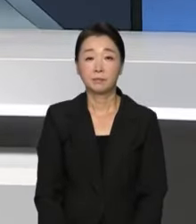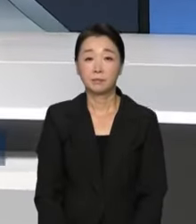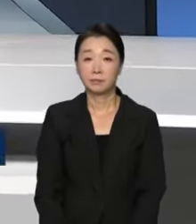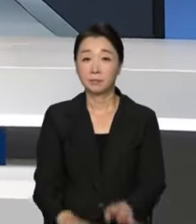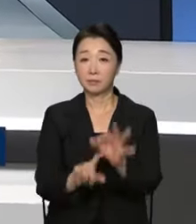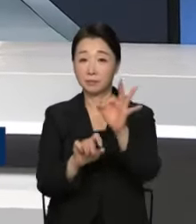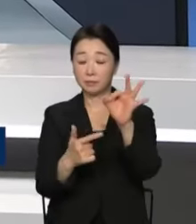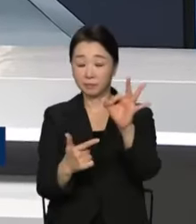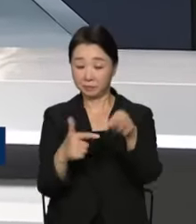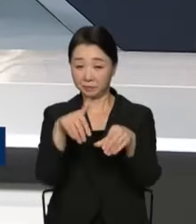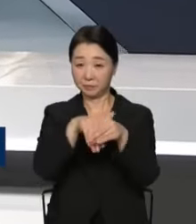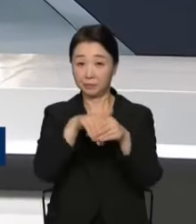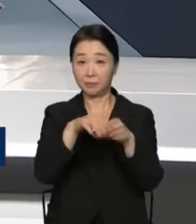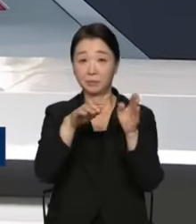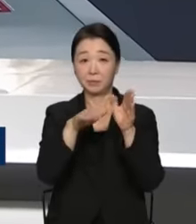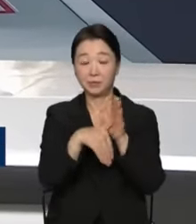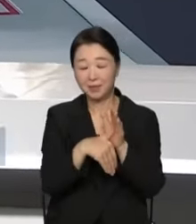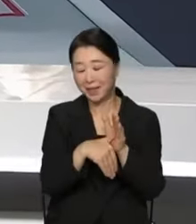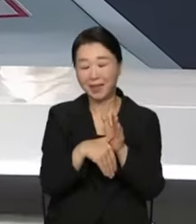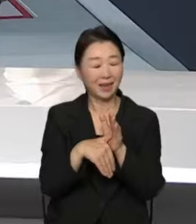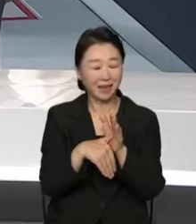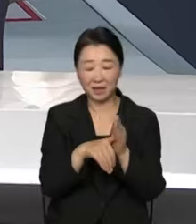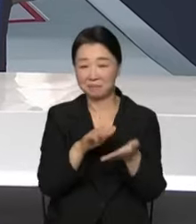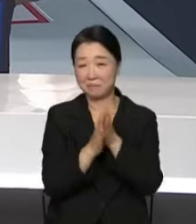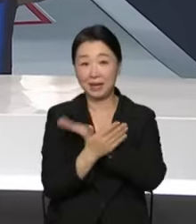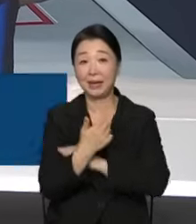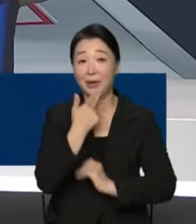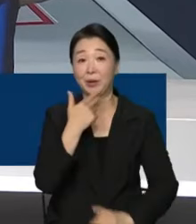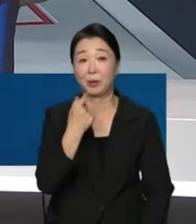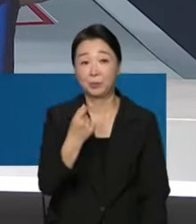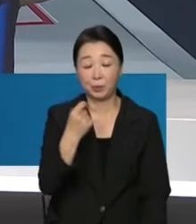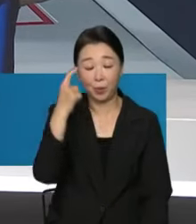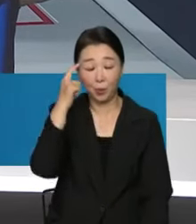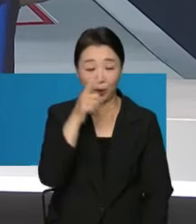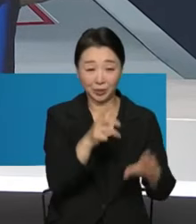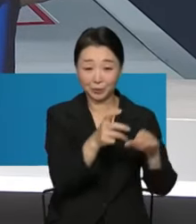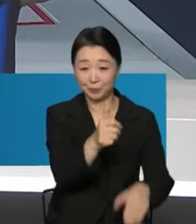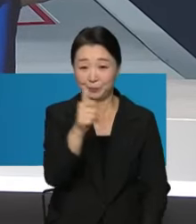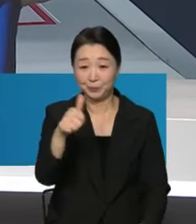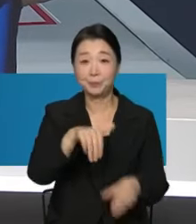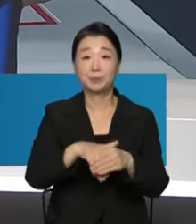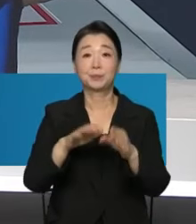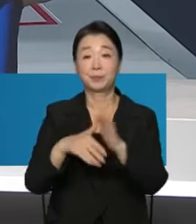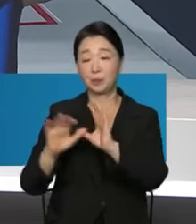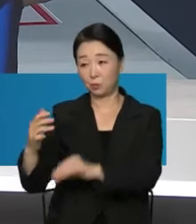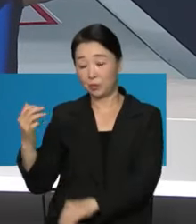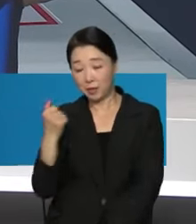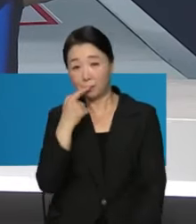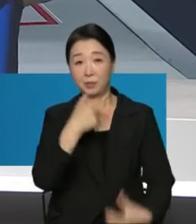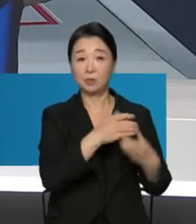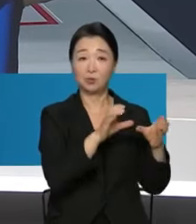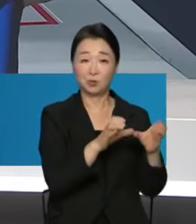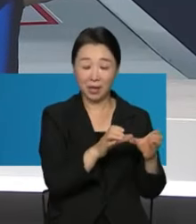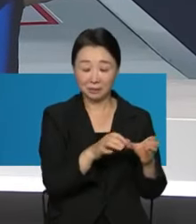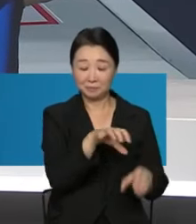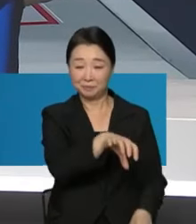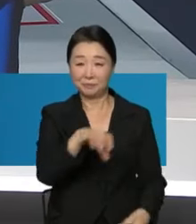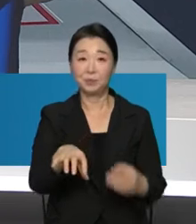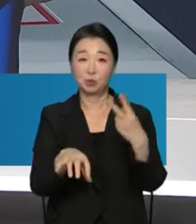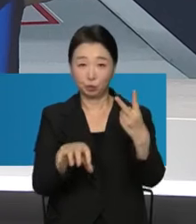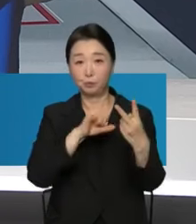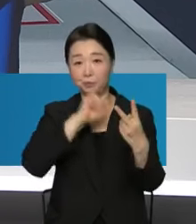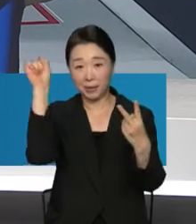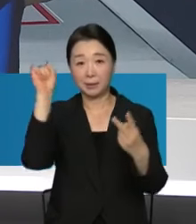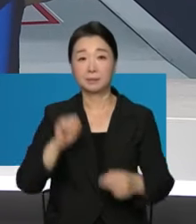11.6 재보궐선거에서 이변은 나오지 않았습니다. 이 기초단체장 선거에서 국민의힘과 더불어민주당이 각각 두